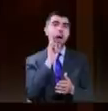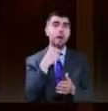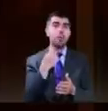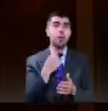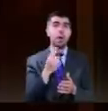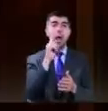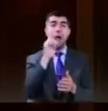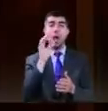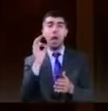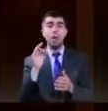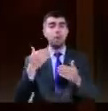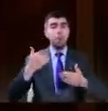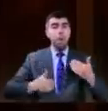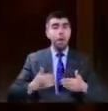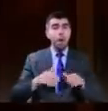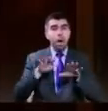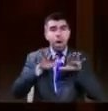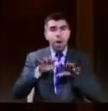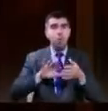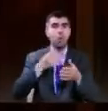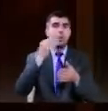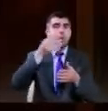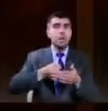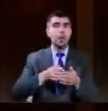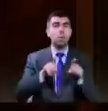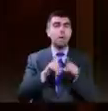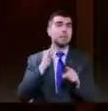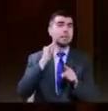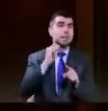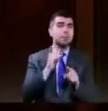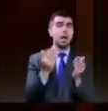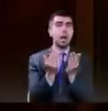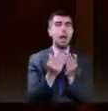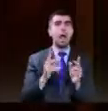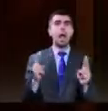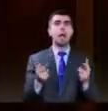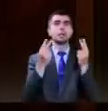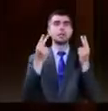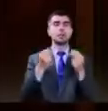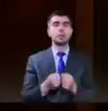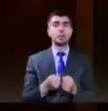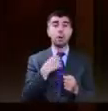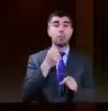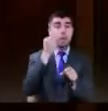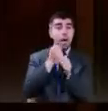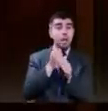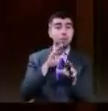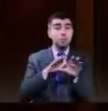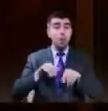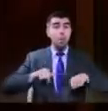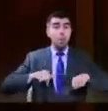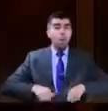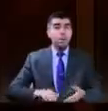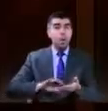التلاميذ من ذوي الإعاقة الحركية والذهنية الخفيفة الذين يتابعون دراستهم بالأقسام العادية. وتعمل الوزارة المعنية على